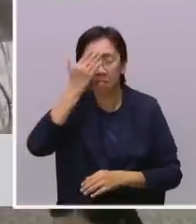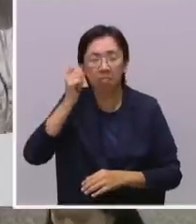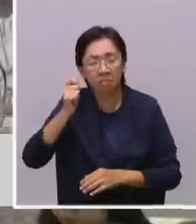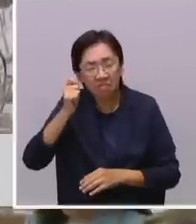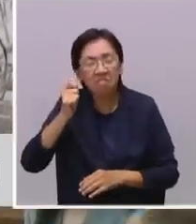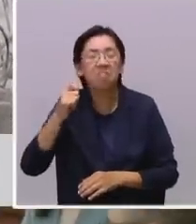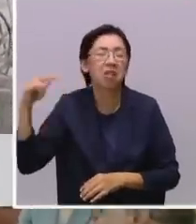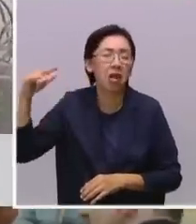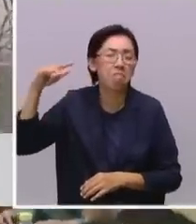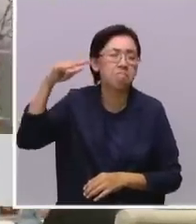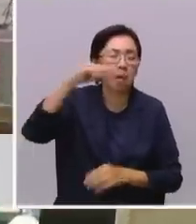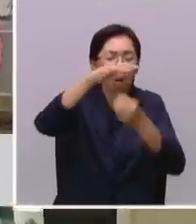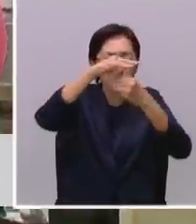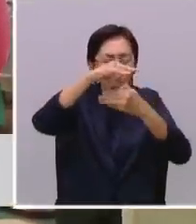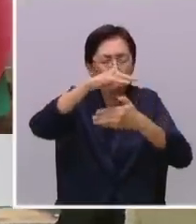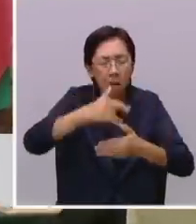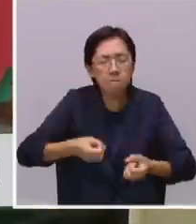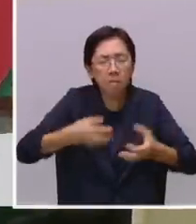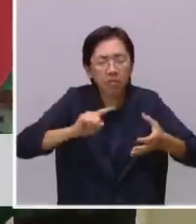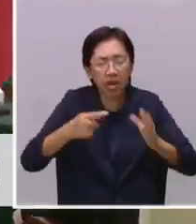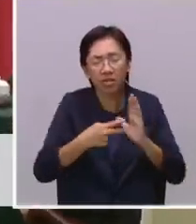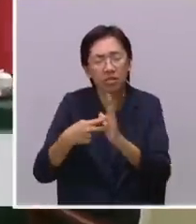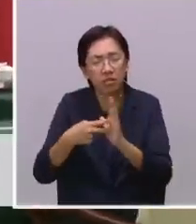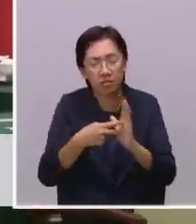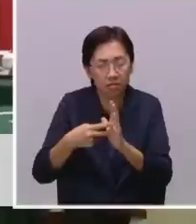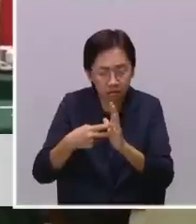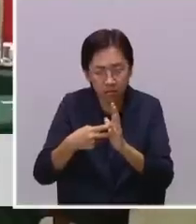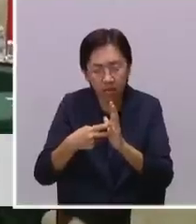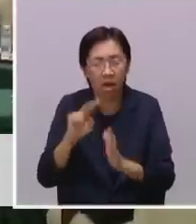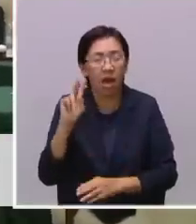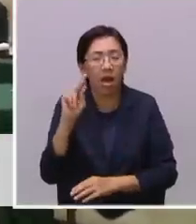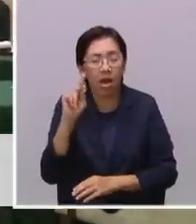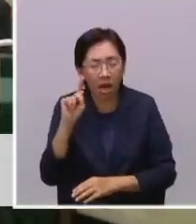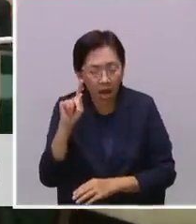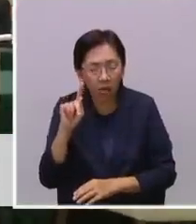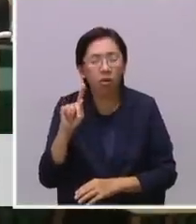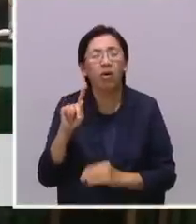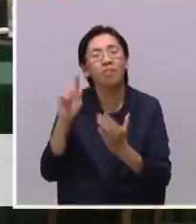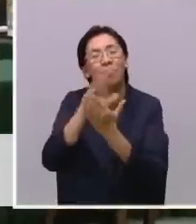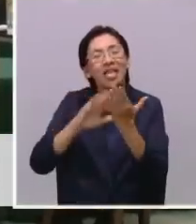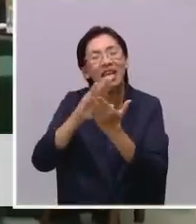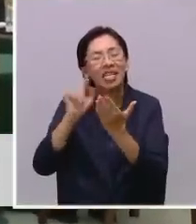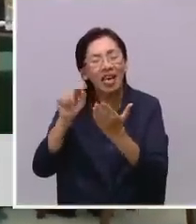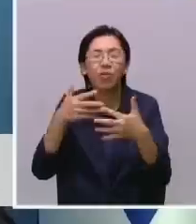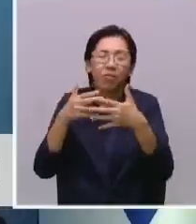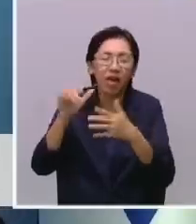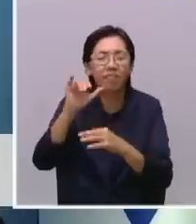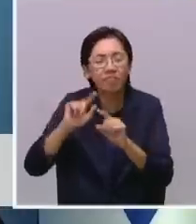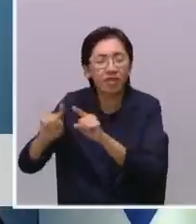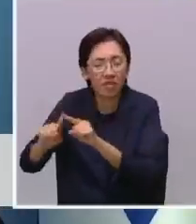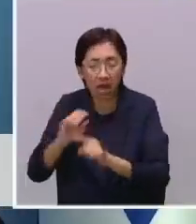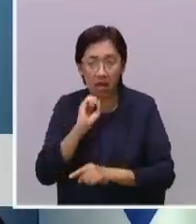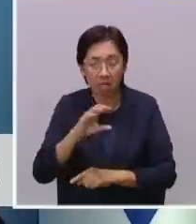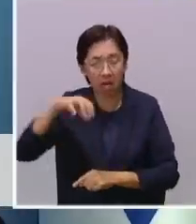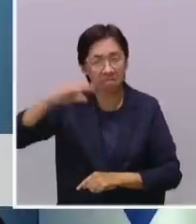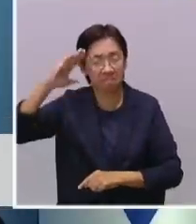ตีทางอากาศในจังหวัดฮอมของซีเรียนะคะซึ่งหน่วยข่าวกลองของชาติตะวันตกบอกว่าทานทัพอากาศหลายแห่งในซีเรีย